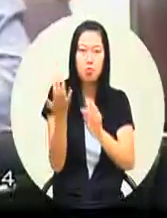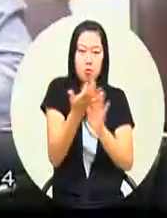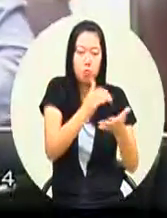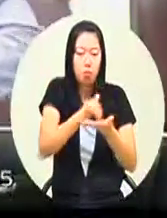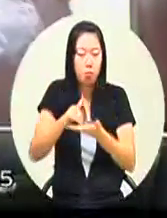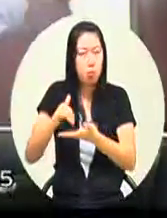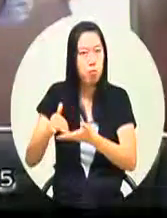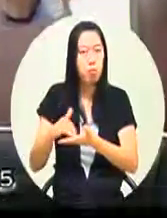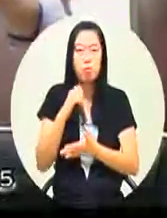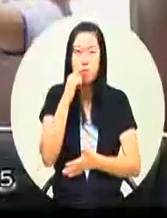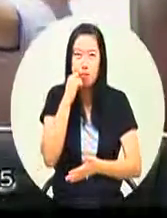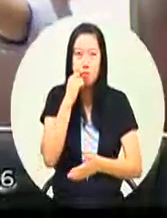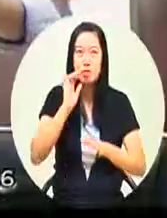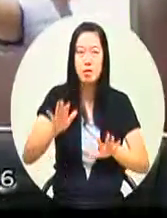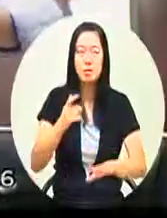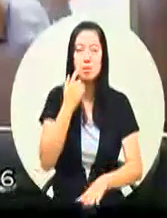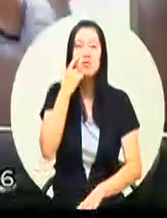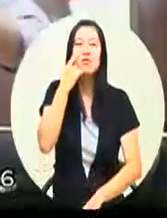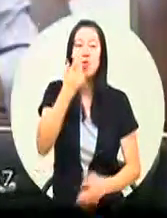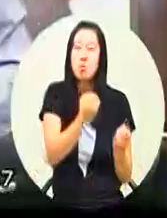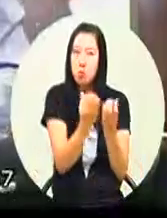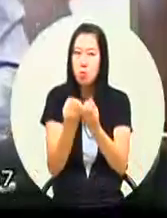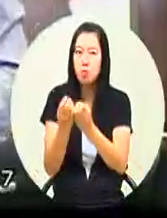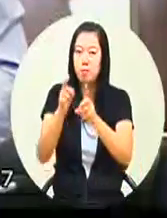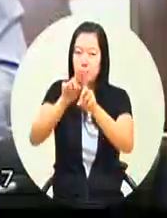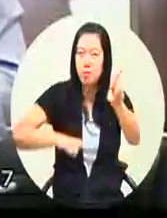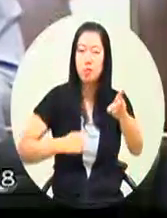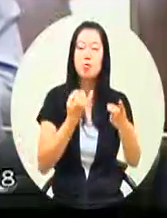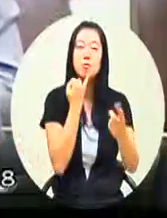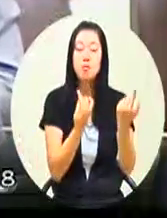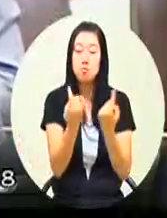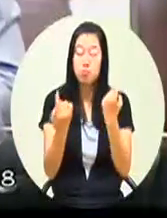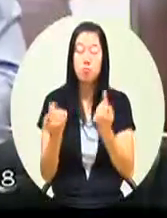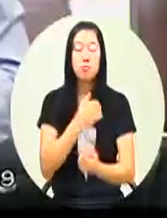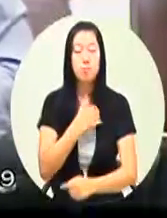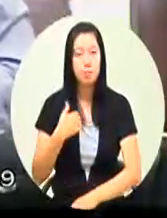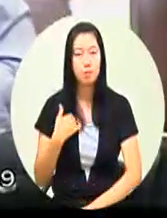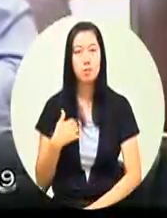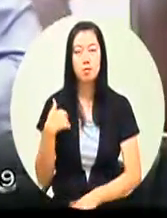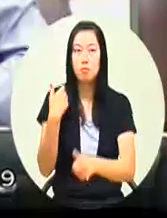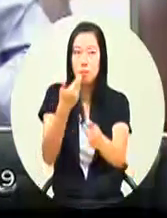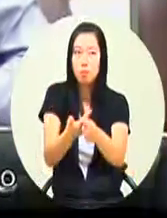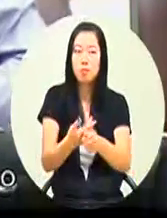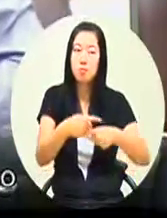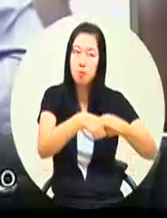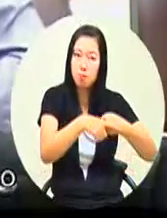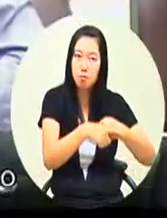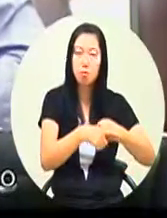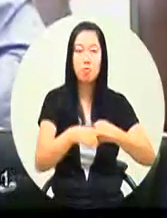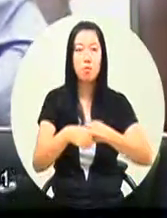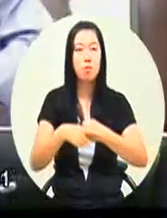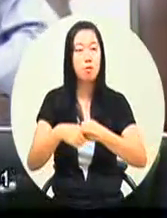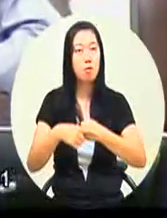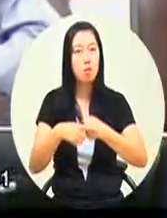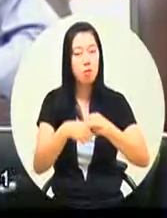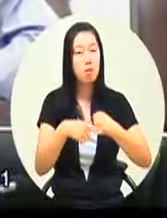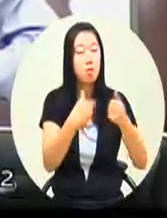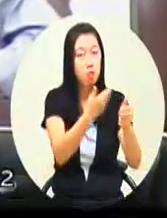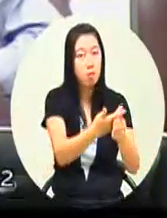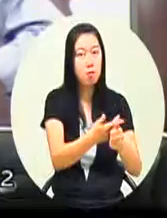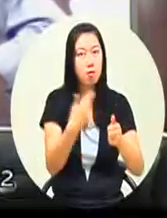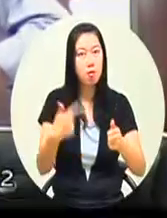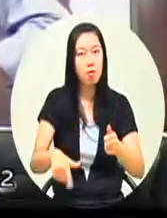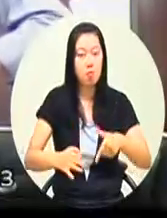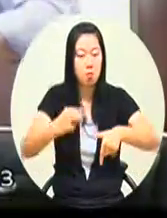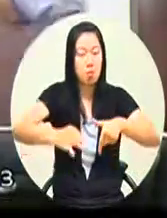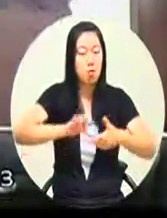预估的，现在已经很明显的发生那个差异性比较嘛吼。这不只是提供学术性或者整个，因为这是价值的改